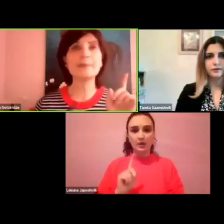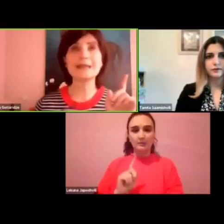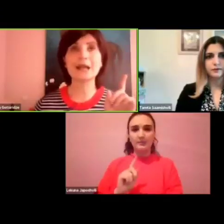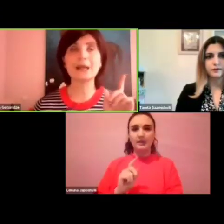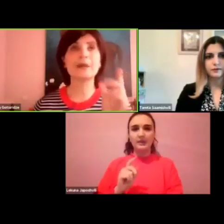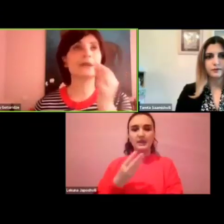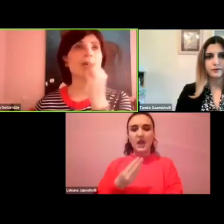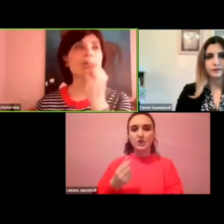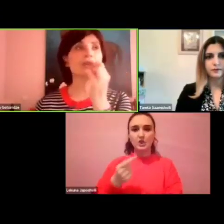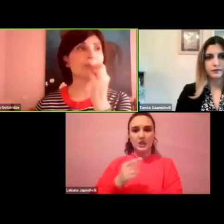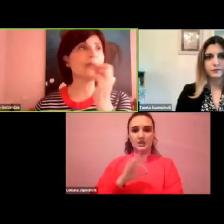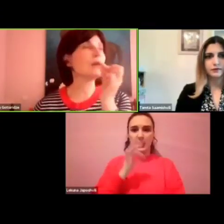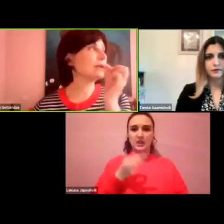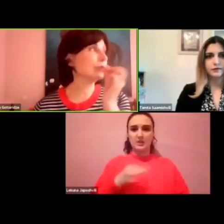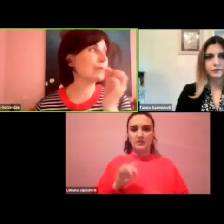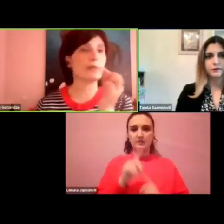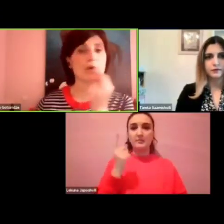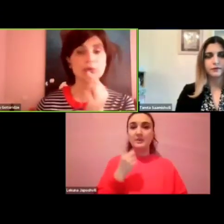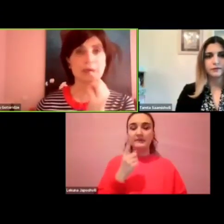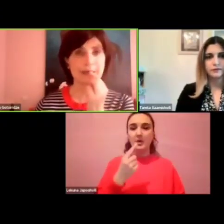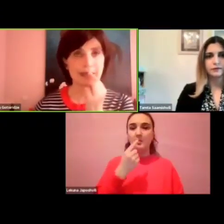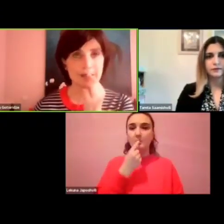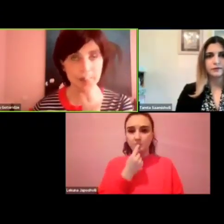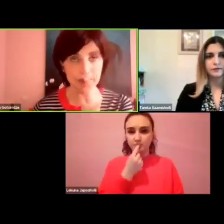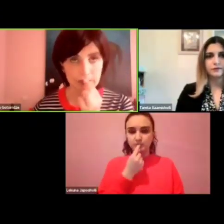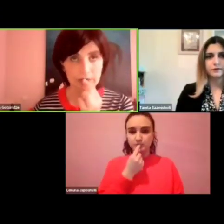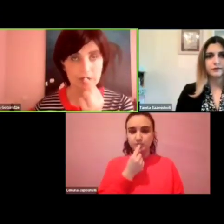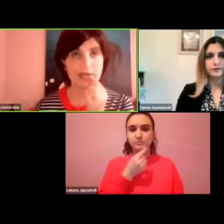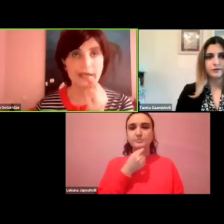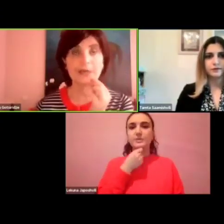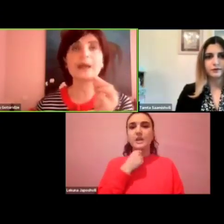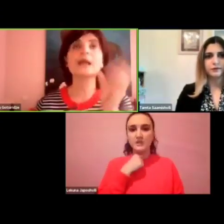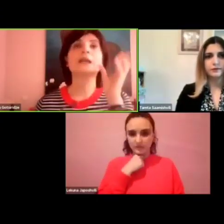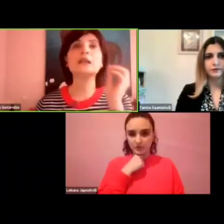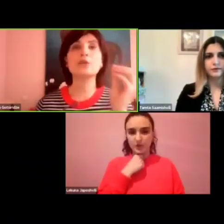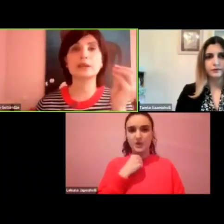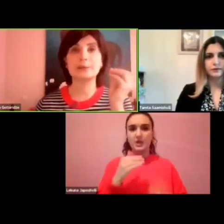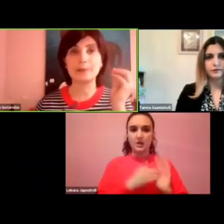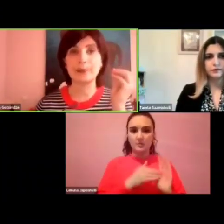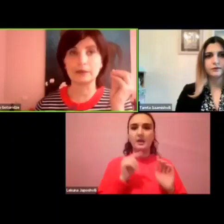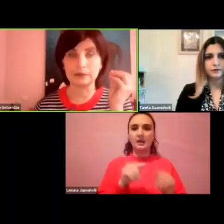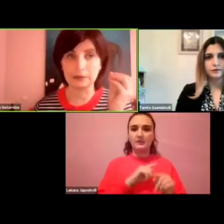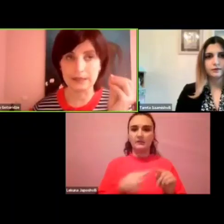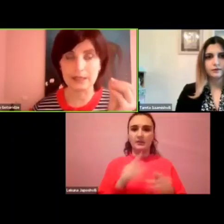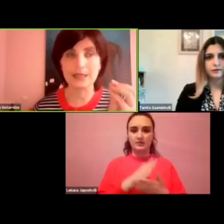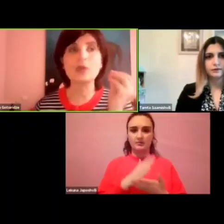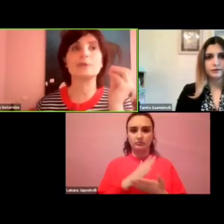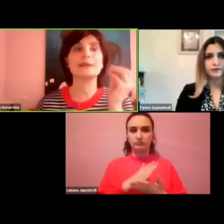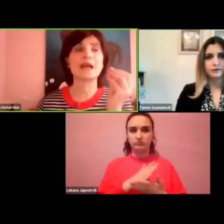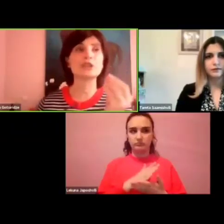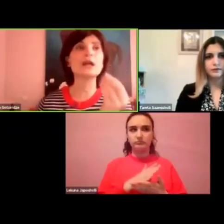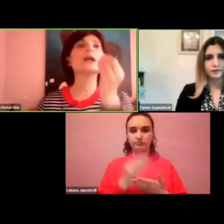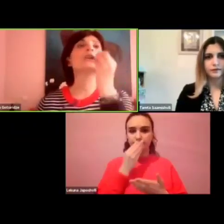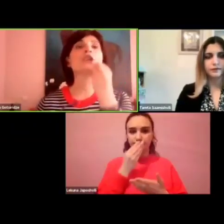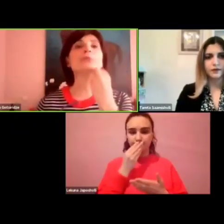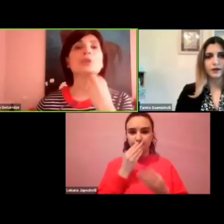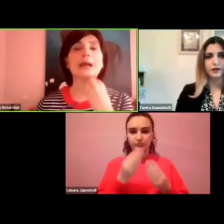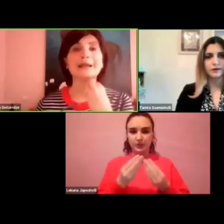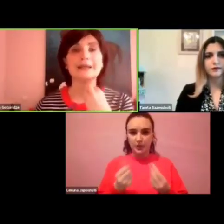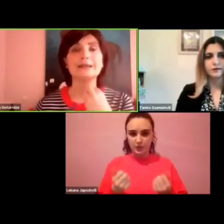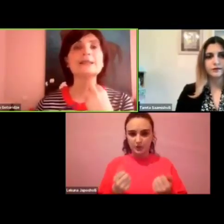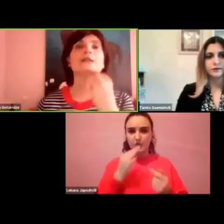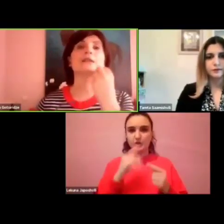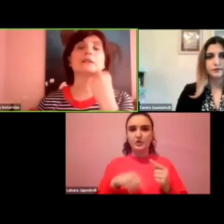დაშლა იწყება საკლაპავიდან. როგორც კი პირველი ლუკმა მოხდება ნერწ შეეხება, იქვე ხდება საკვების დაშლა,